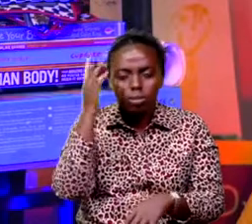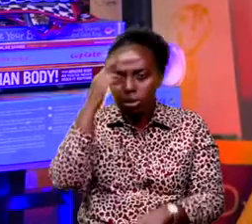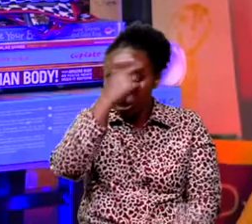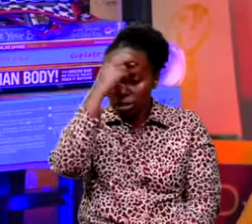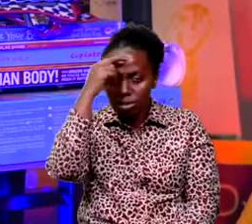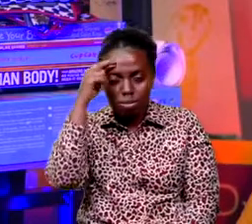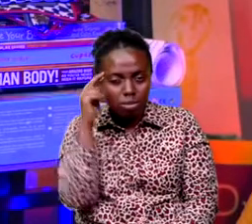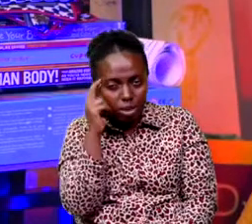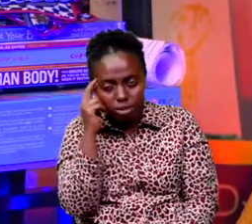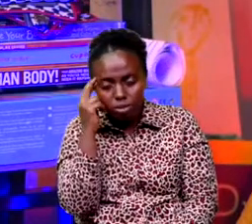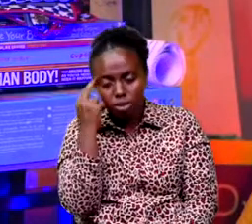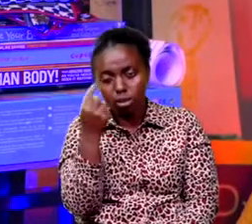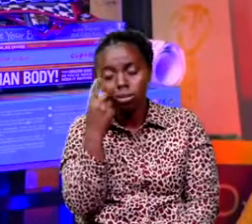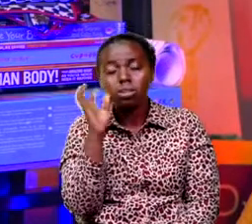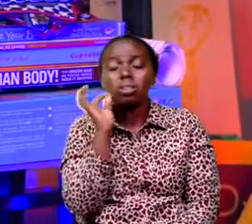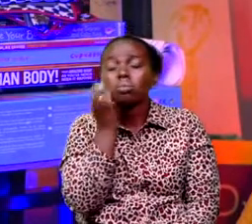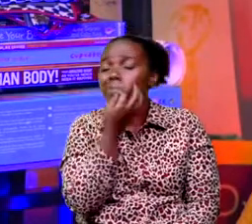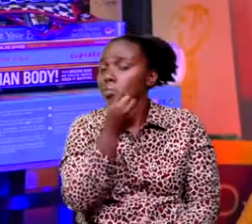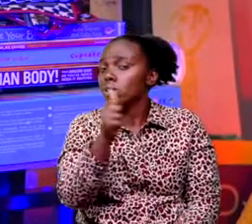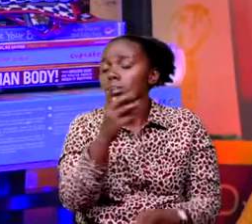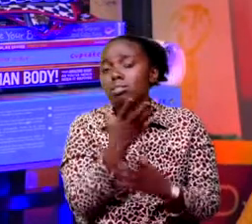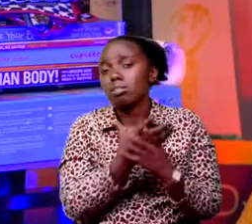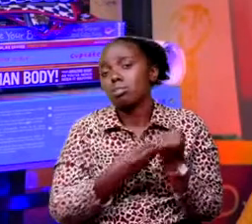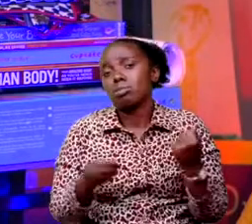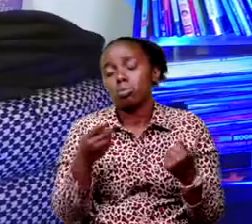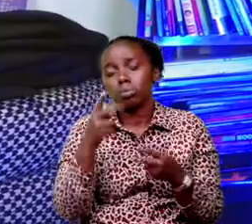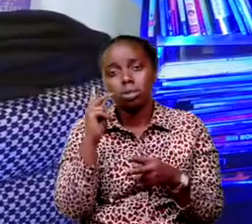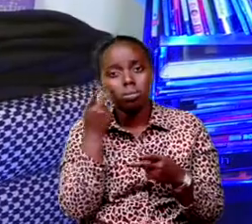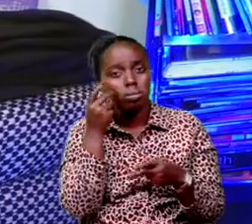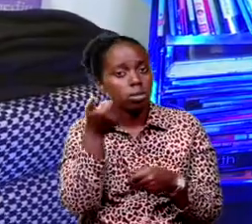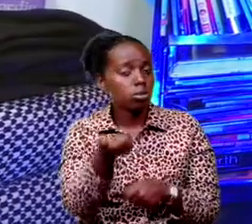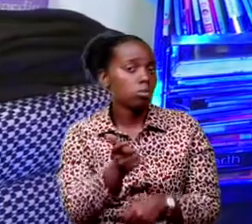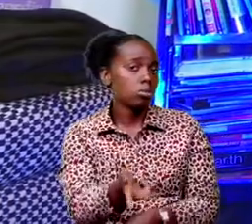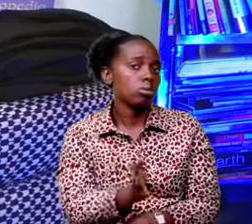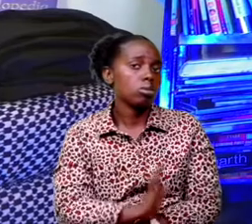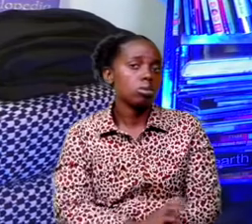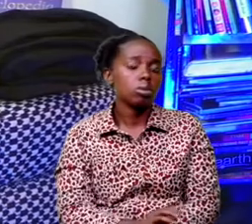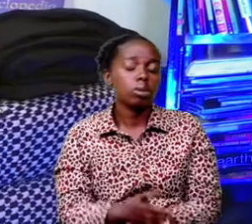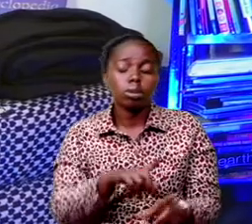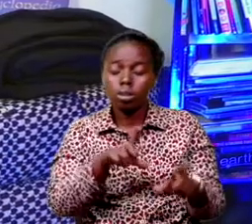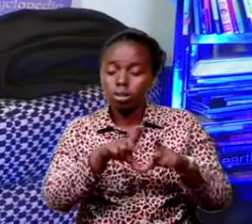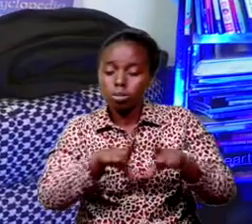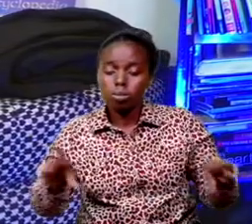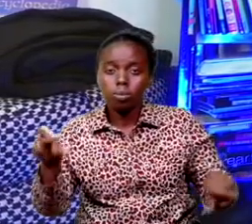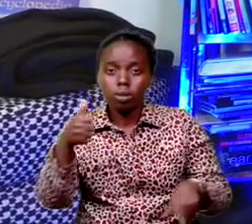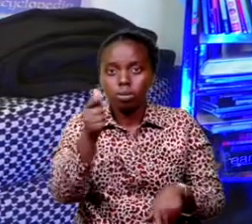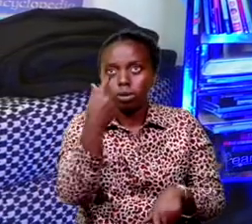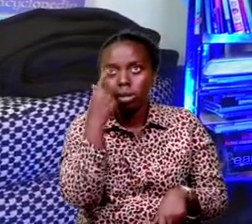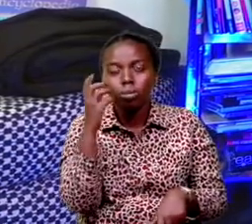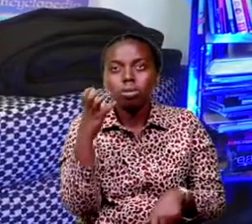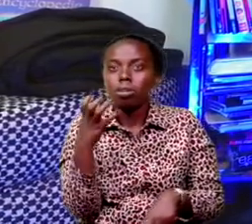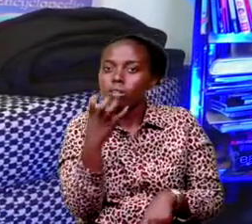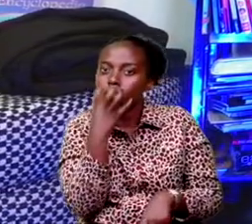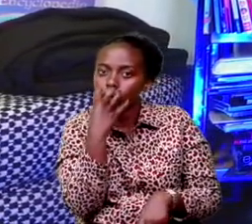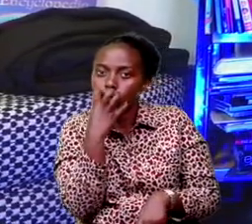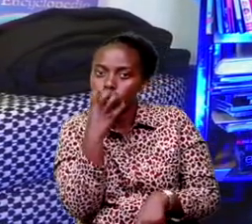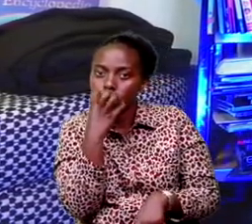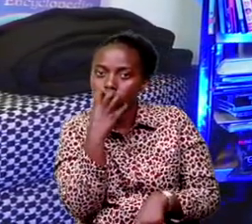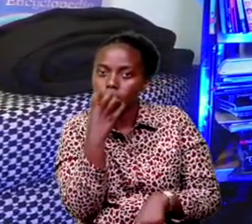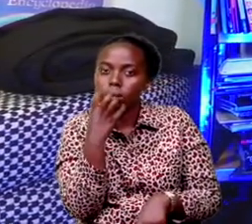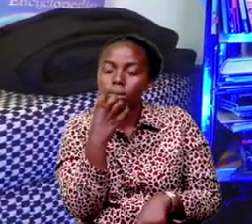impamvu yatumye imyaka ye yararumbye gutyo ageze mu murima we abona avoka